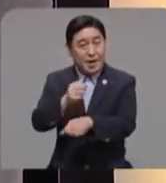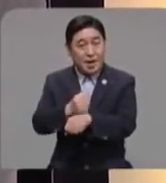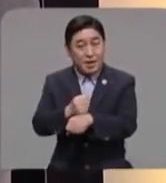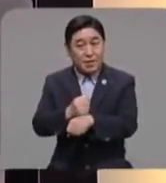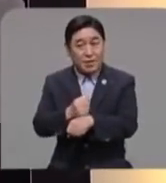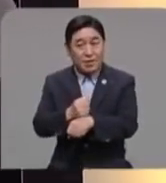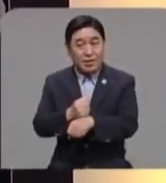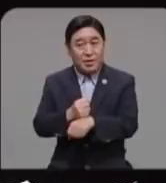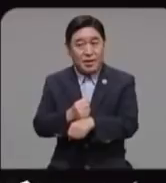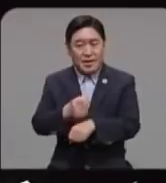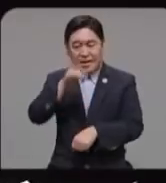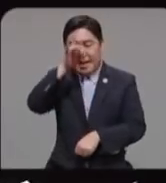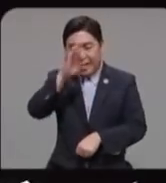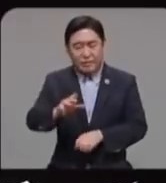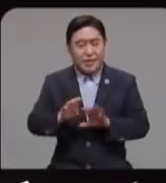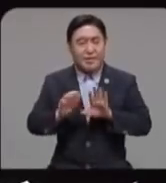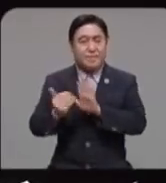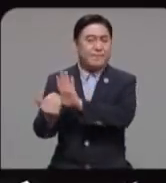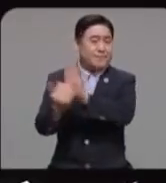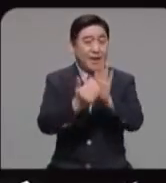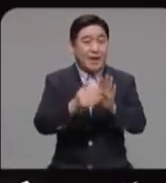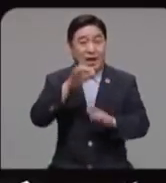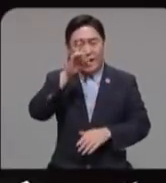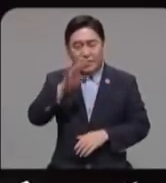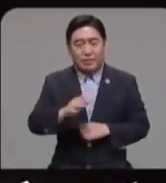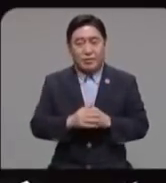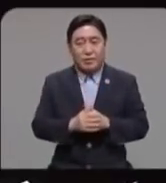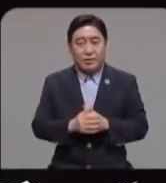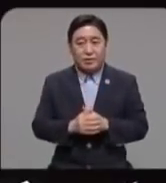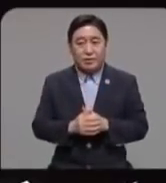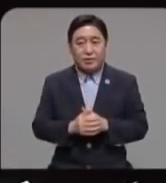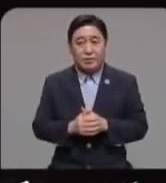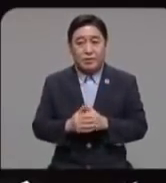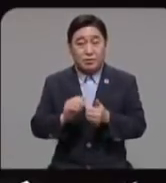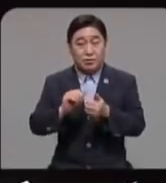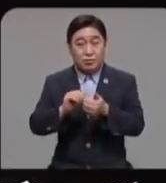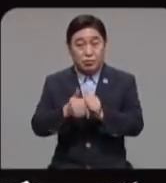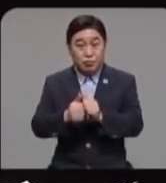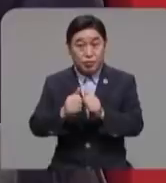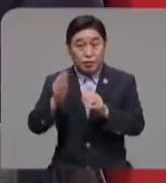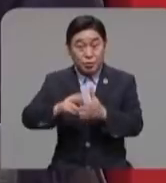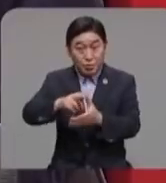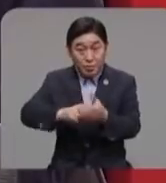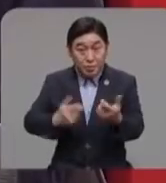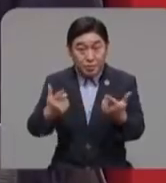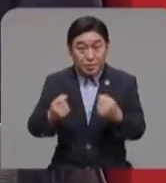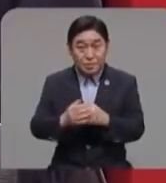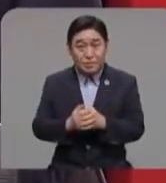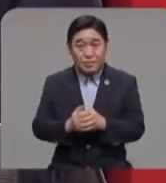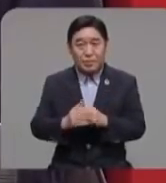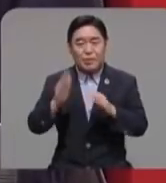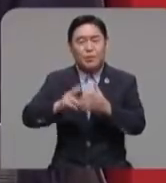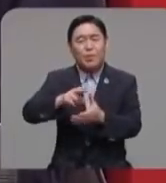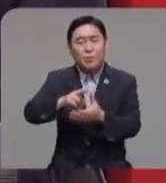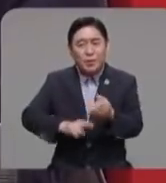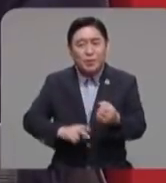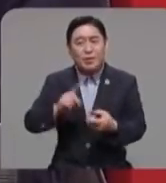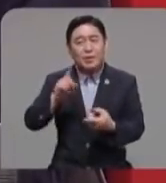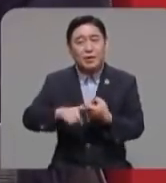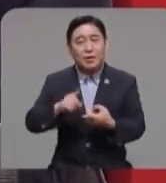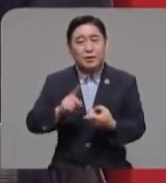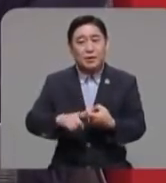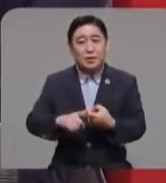정해놓고 이거는 내 절대 안 해. 이런 자세는 안 되고. 주식 공매도처럼요. 공매도는